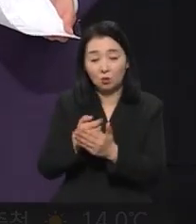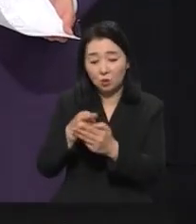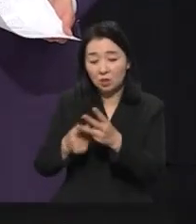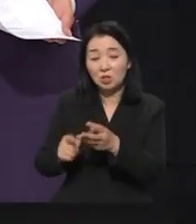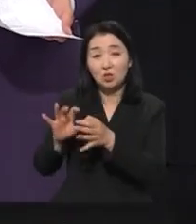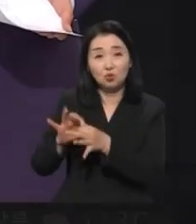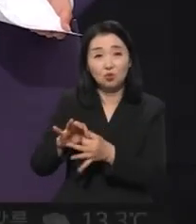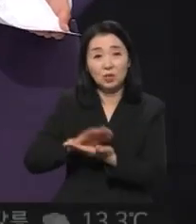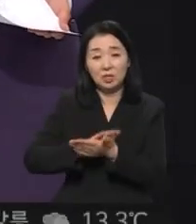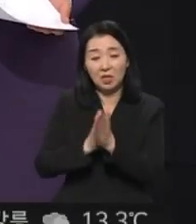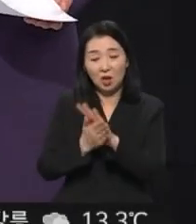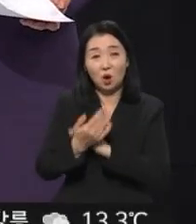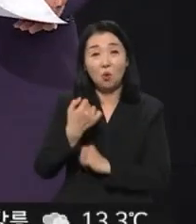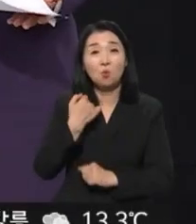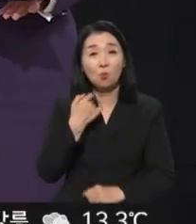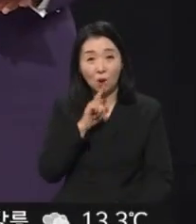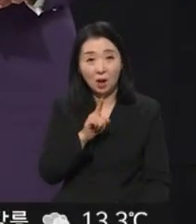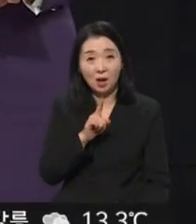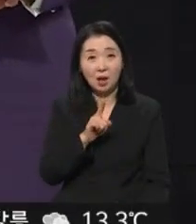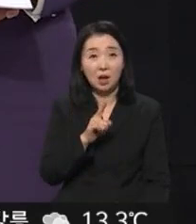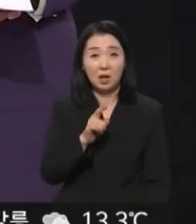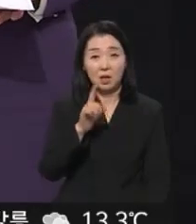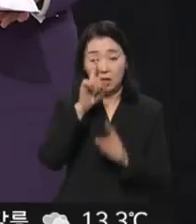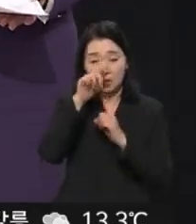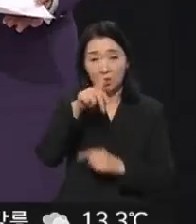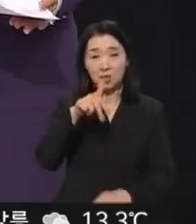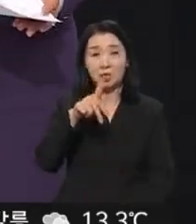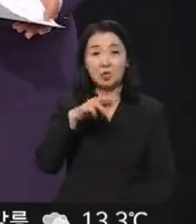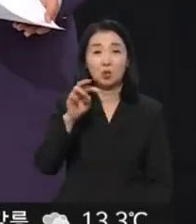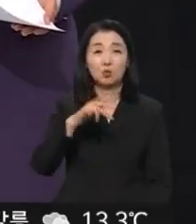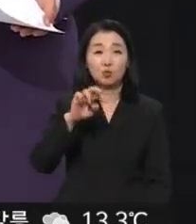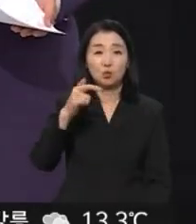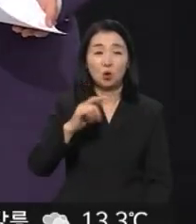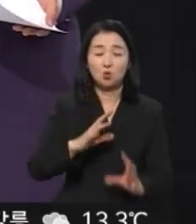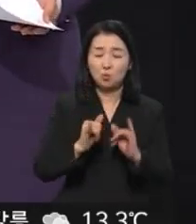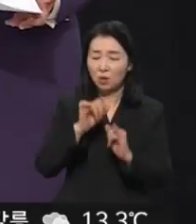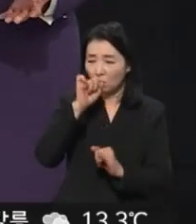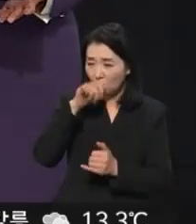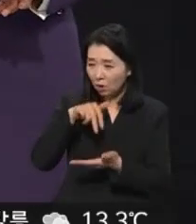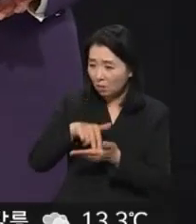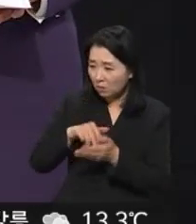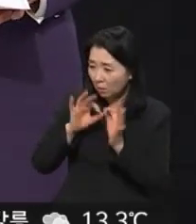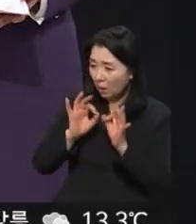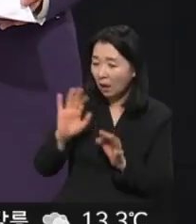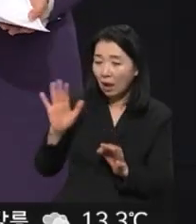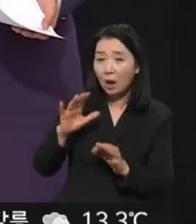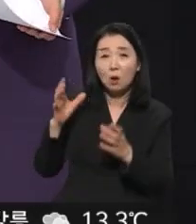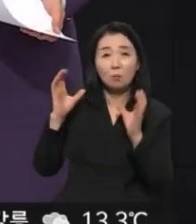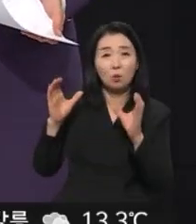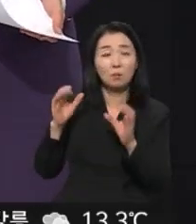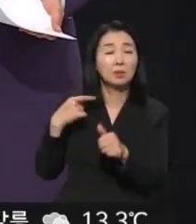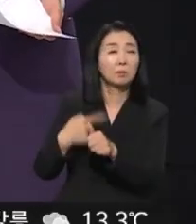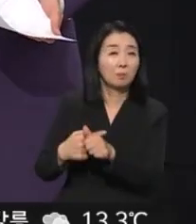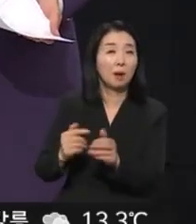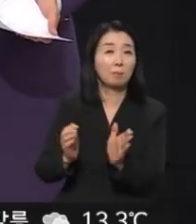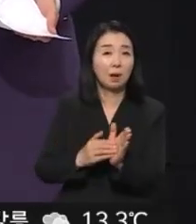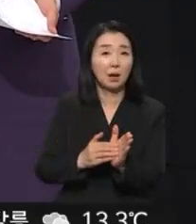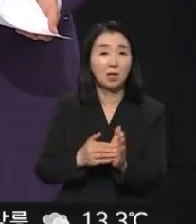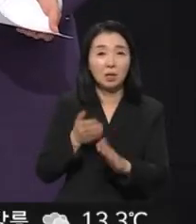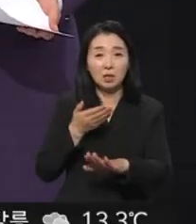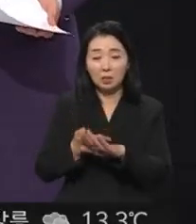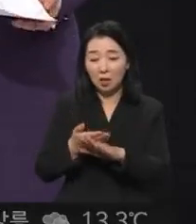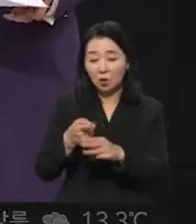세력화 논란을 부른 겁니다. 당시 이준석 대표가 국민이 좋게 볼 이유가 하나도 없는 모임이라면서 비판하고 또